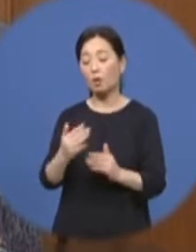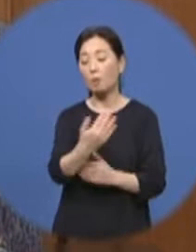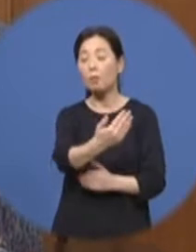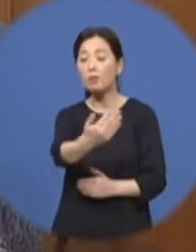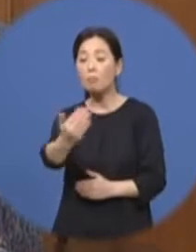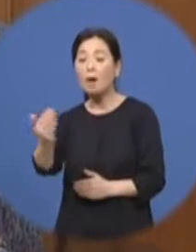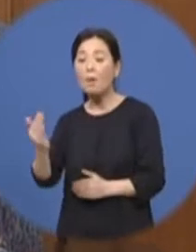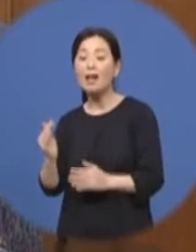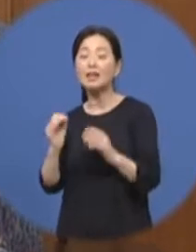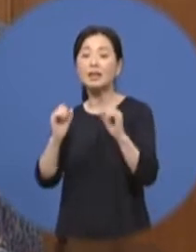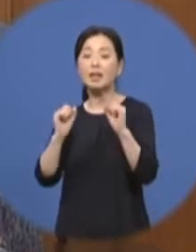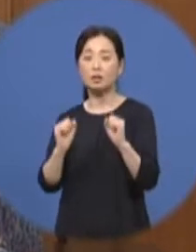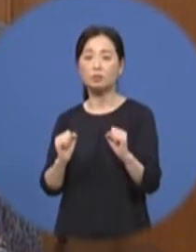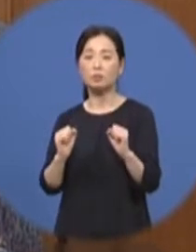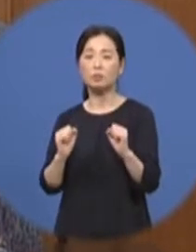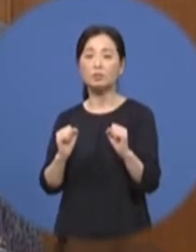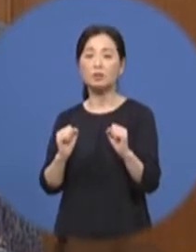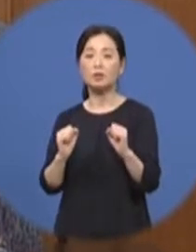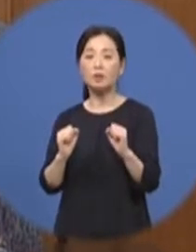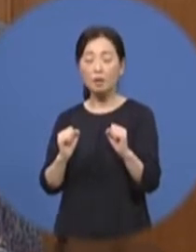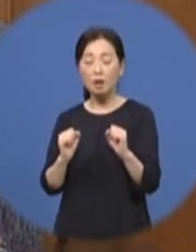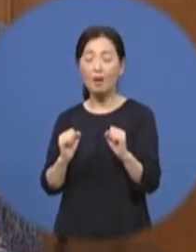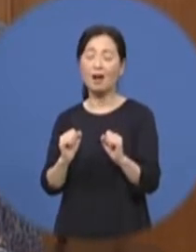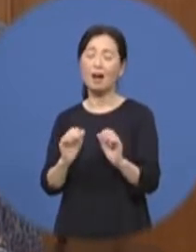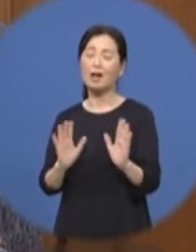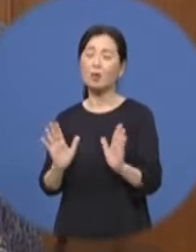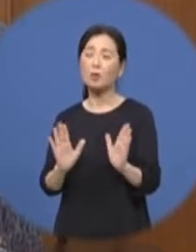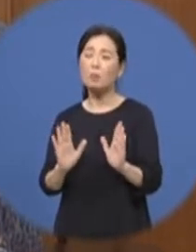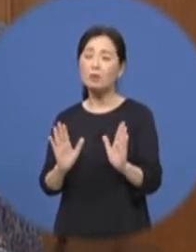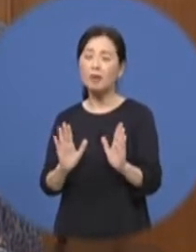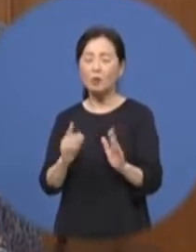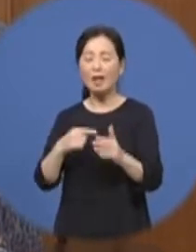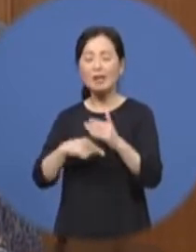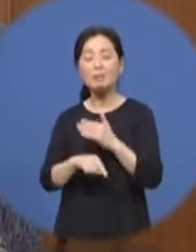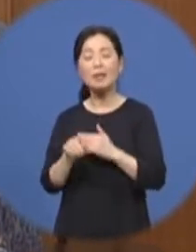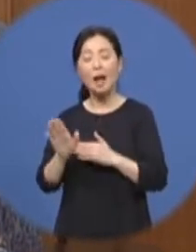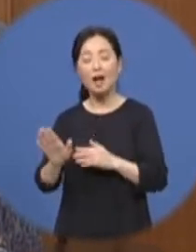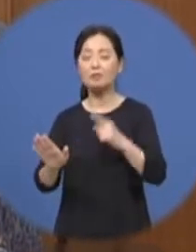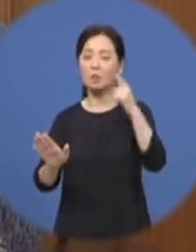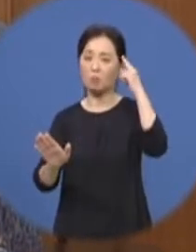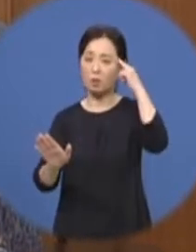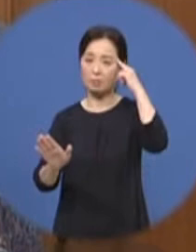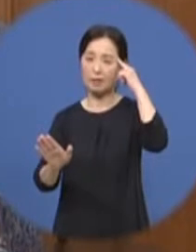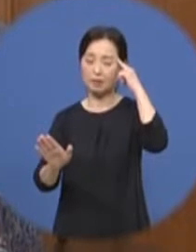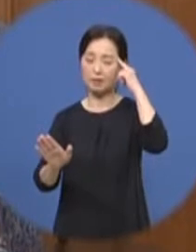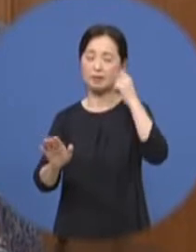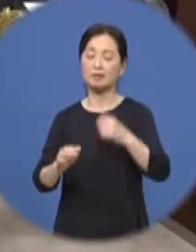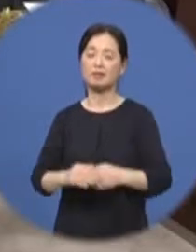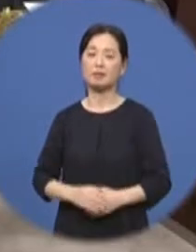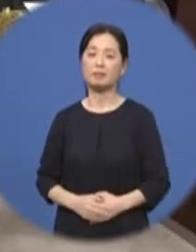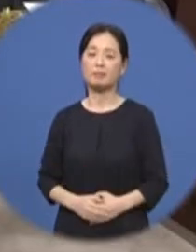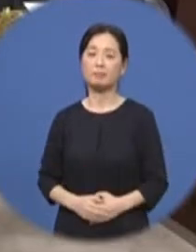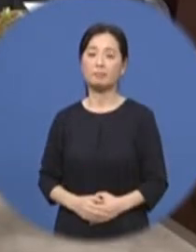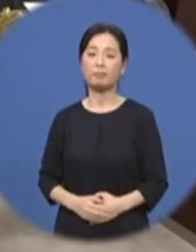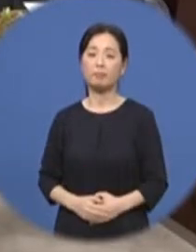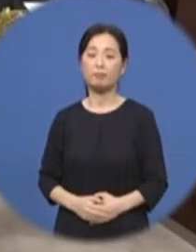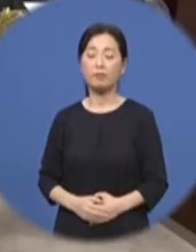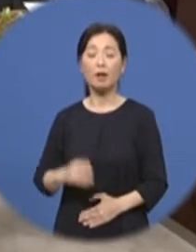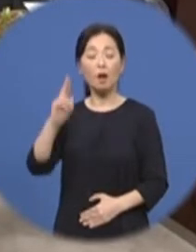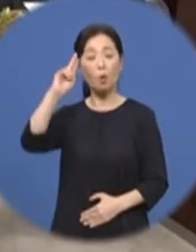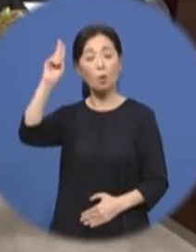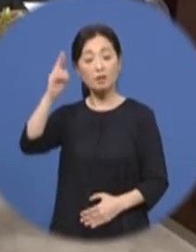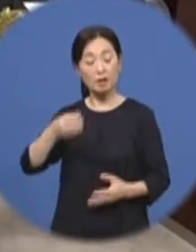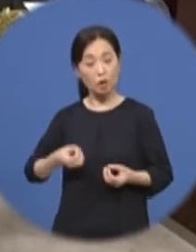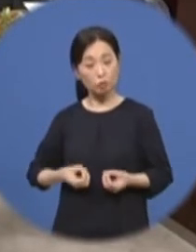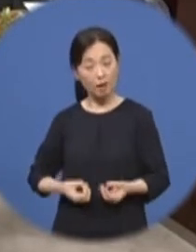いることって本当に子どもたちにとって大きいんじゃないかなと、そのように思ったからです。 大阪ご出身